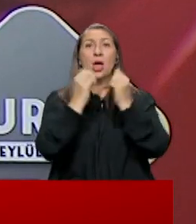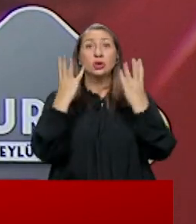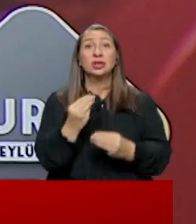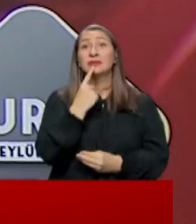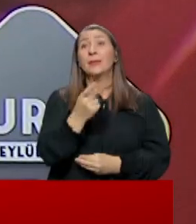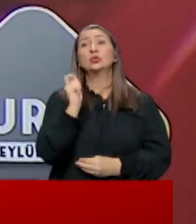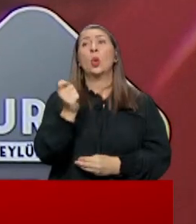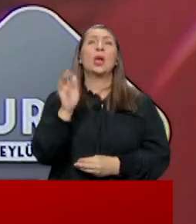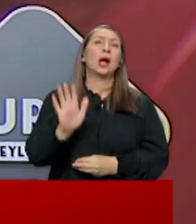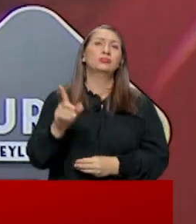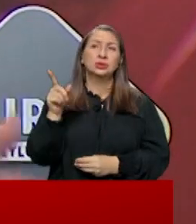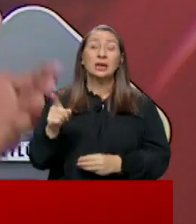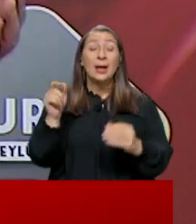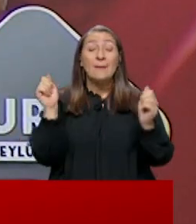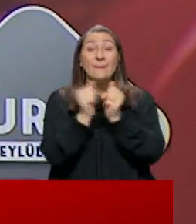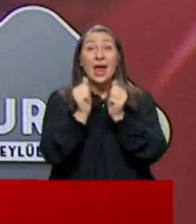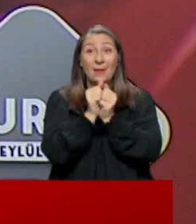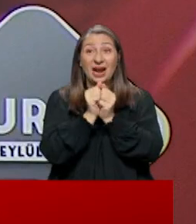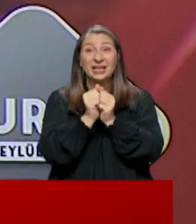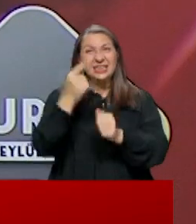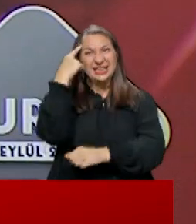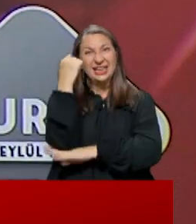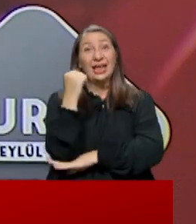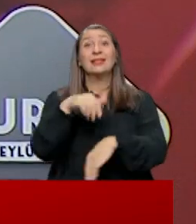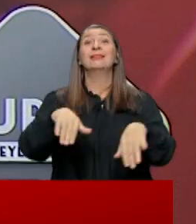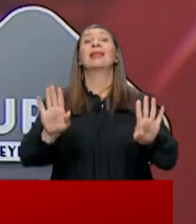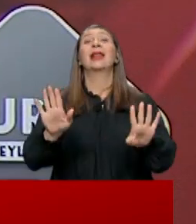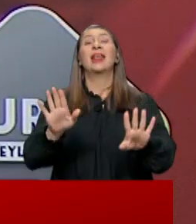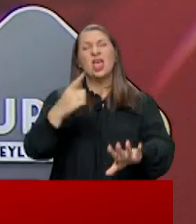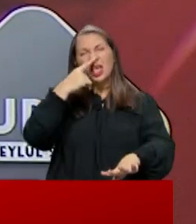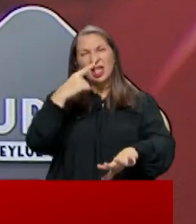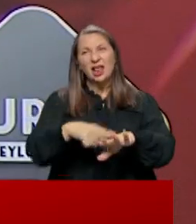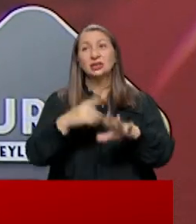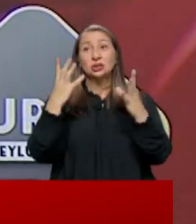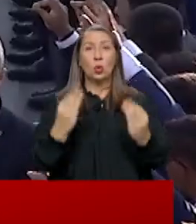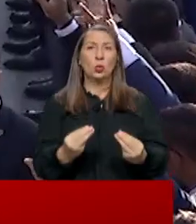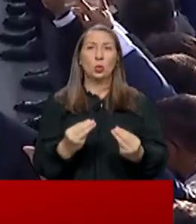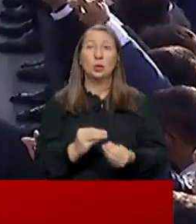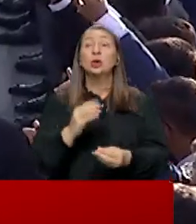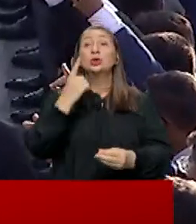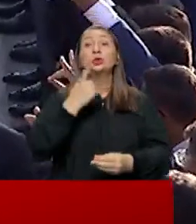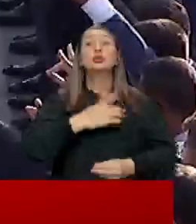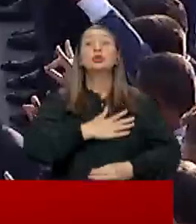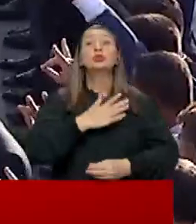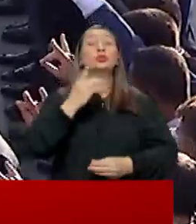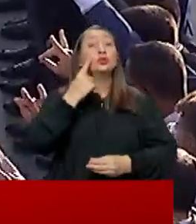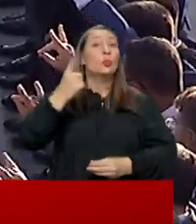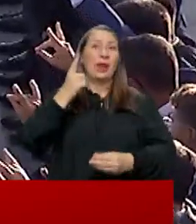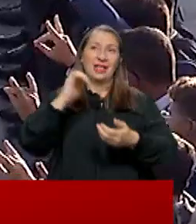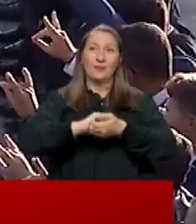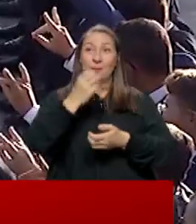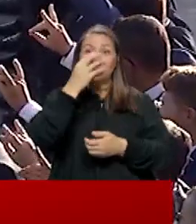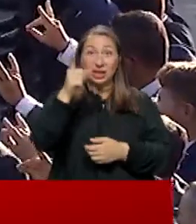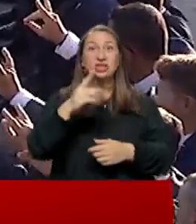demek zorunda kalmıştır. Beraberlik inatla değil, inançla olur. Cumhur İttifakı ortağı Bahçeli